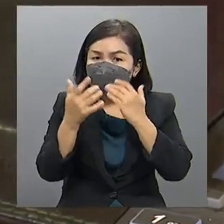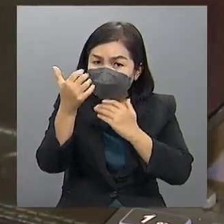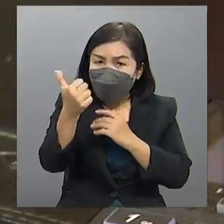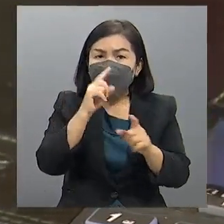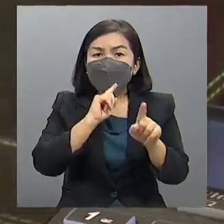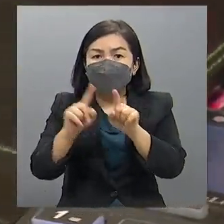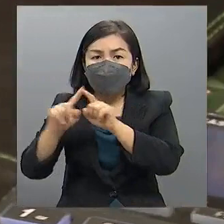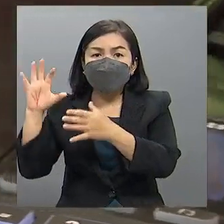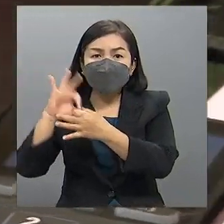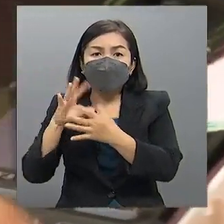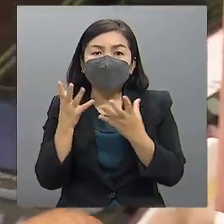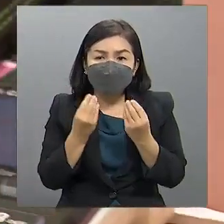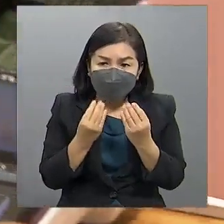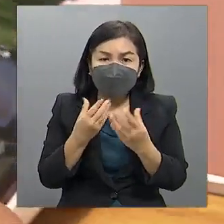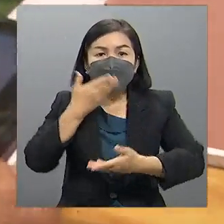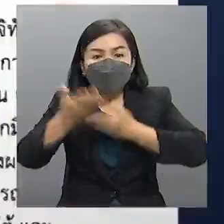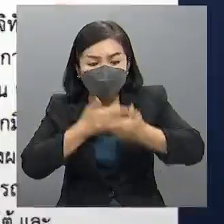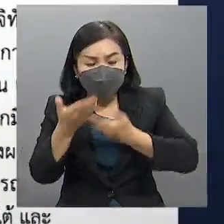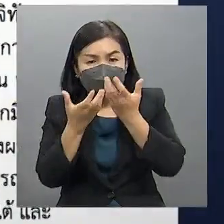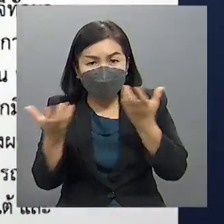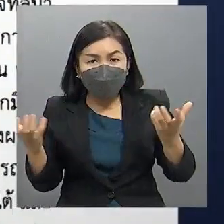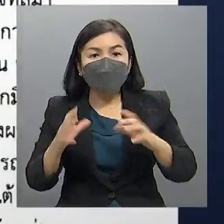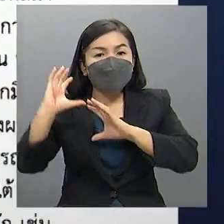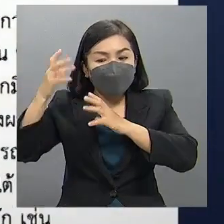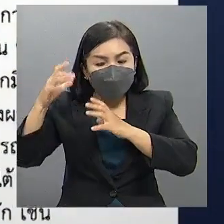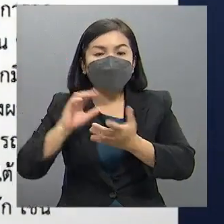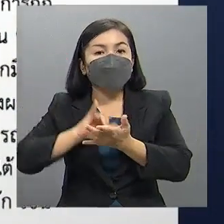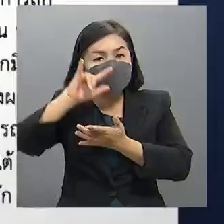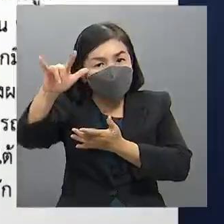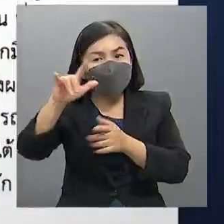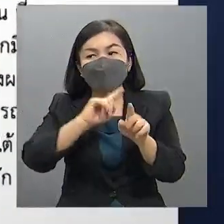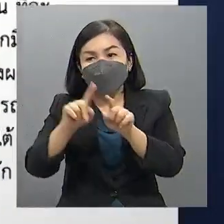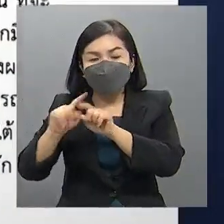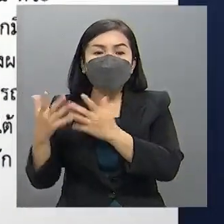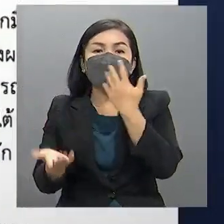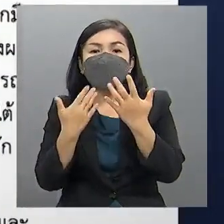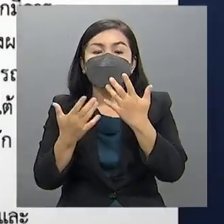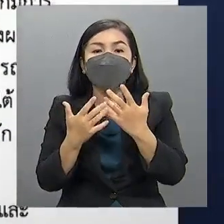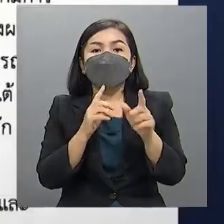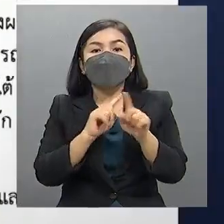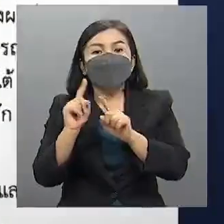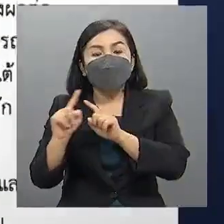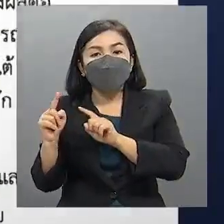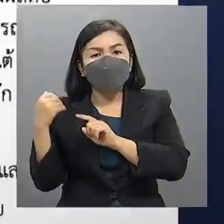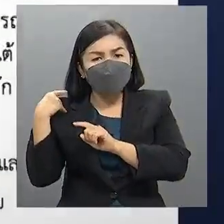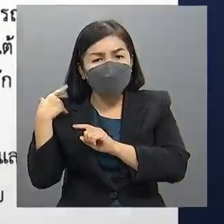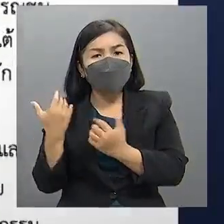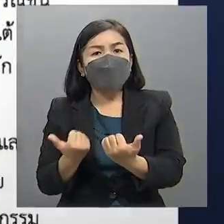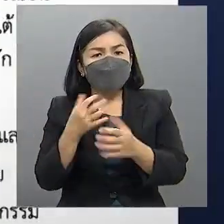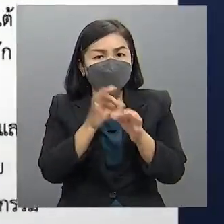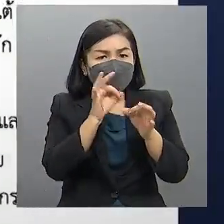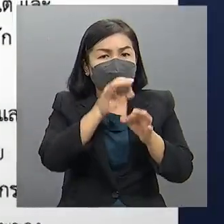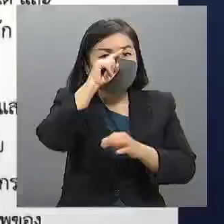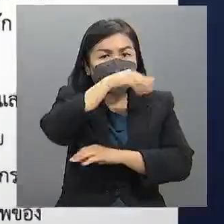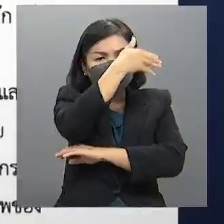กลุ่มค้าปลีกโรงหนังสายการบินรวมไปถึงธุรกิจบันเทิงด้วยนะคะแต่ว่าธนาคารแห่งประเทศไทยค่ะก็มี